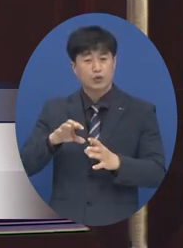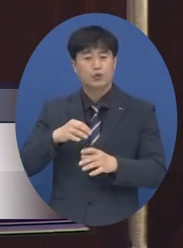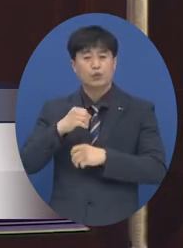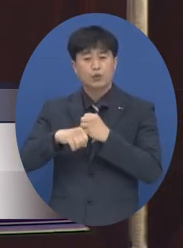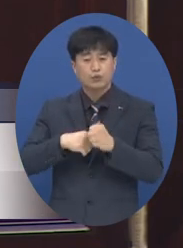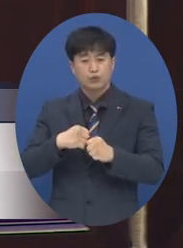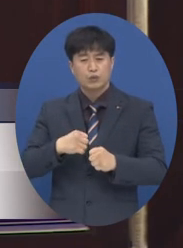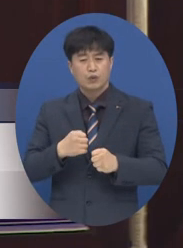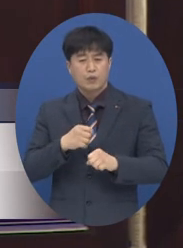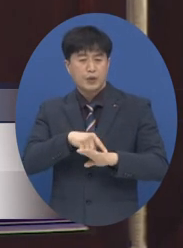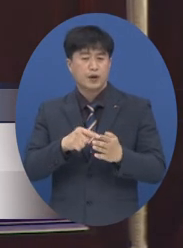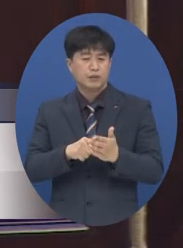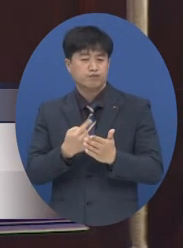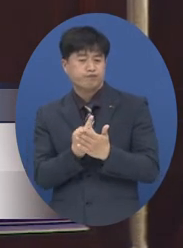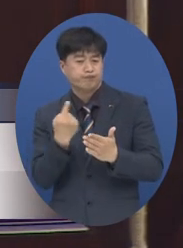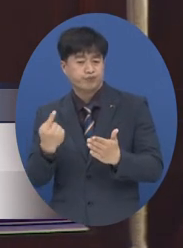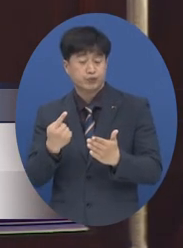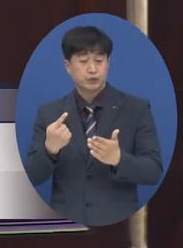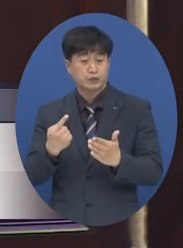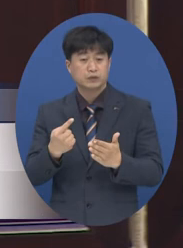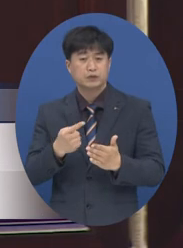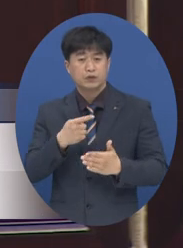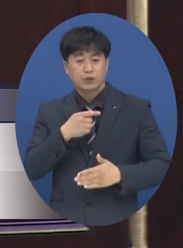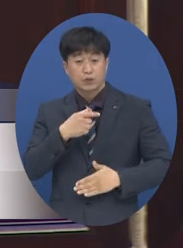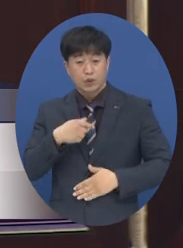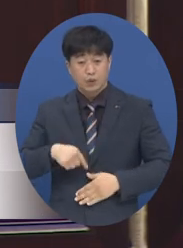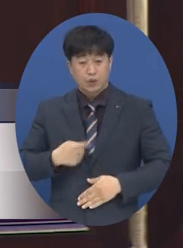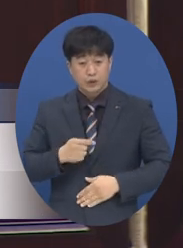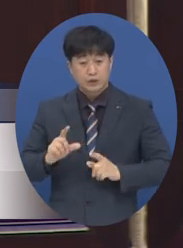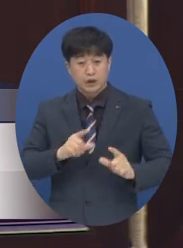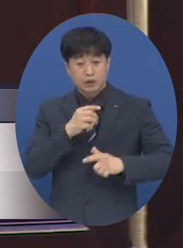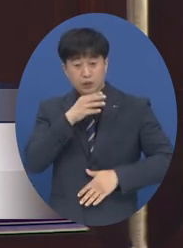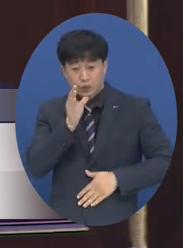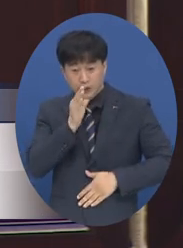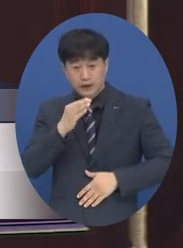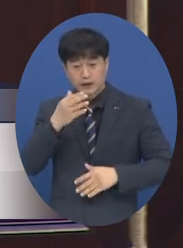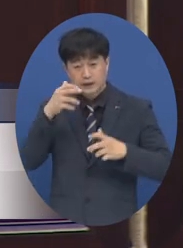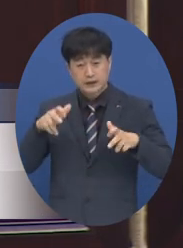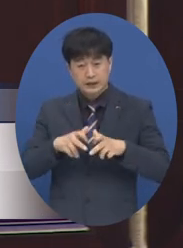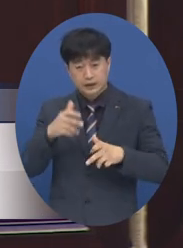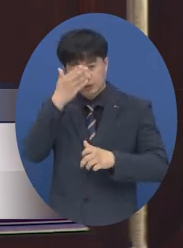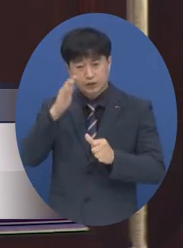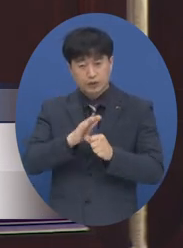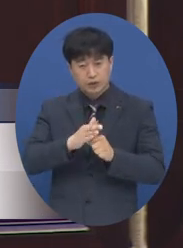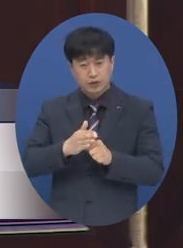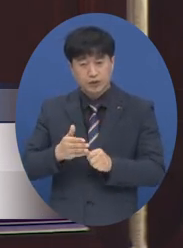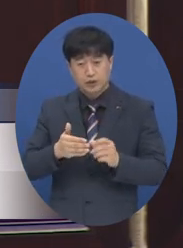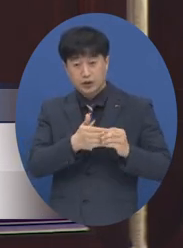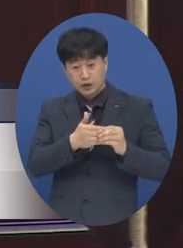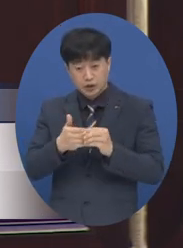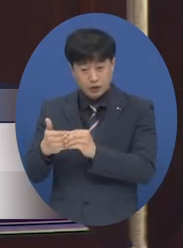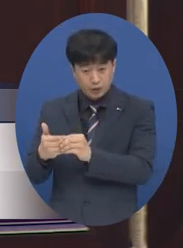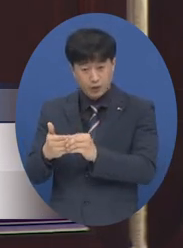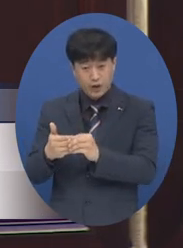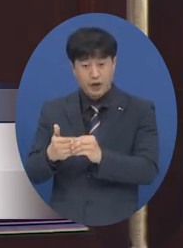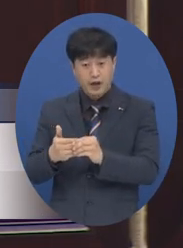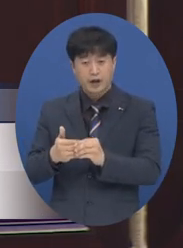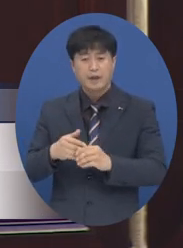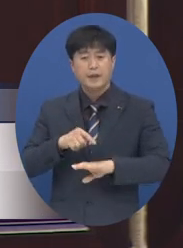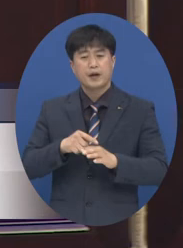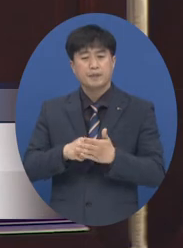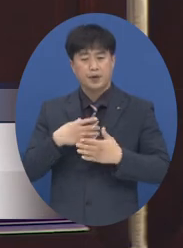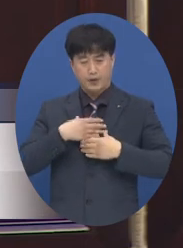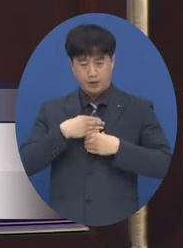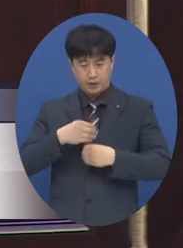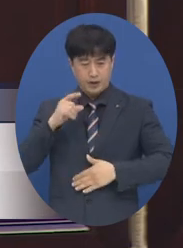느낄 수 있는 독거노인 들과 장애 총 선원들에게 이방 하여 정서적 안정감이 강화될 수